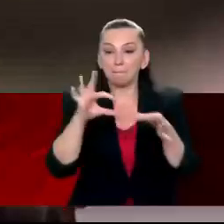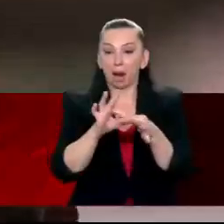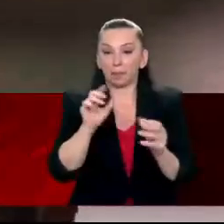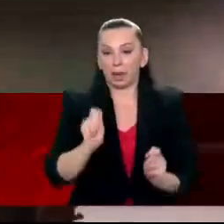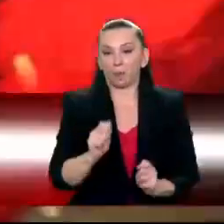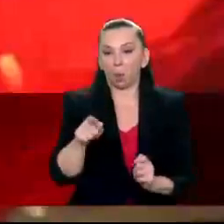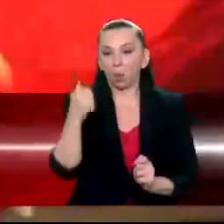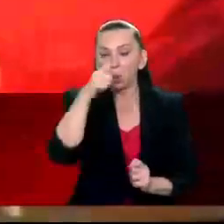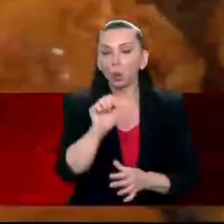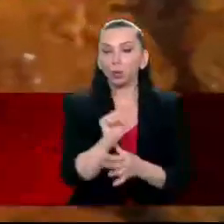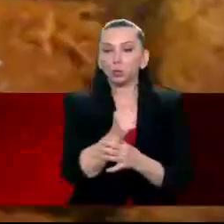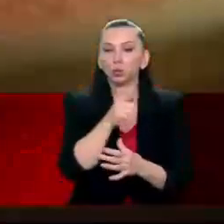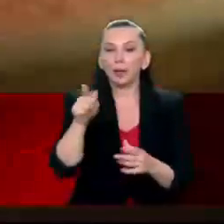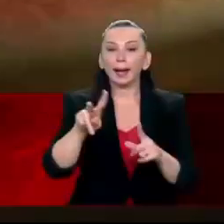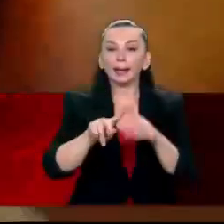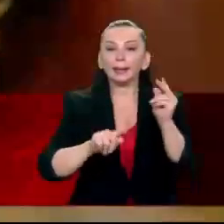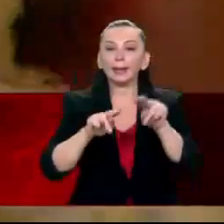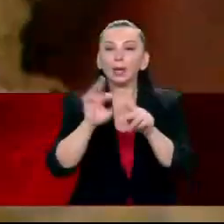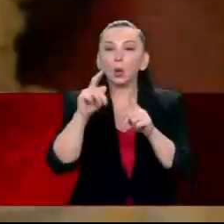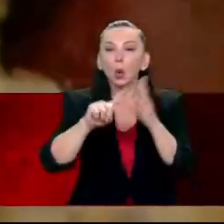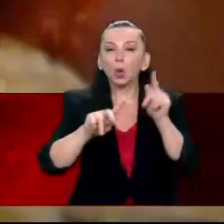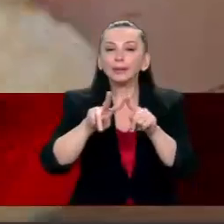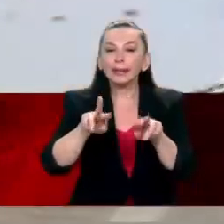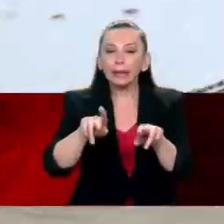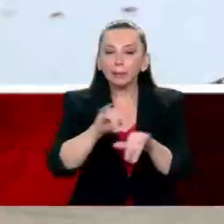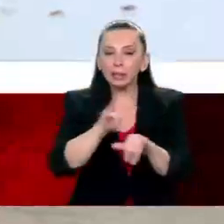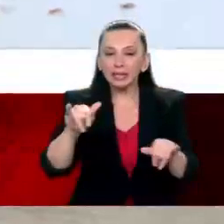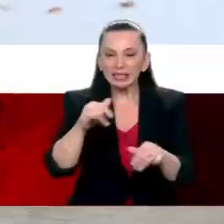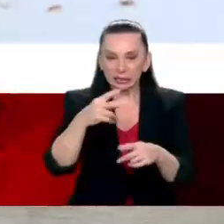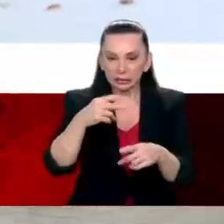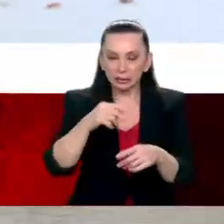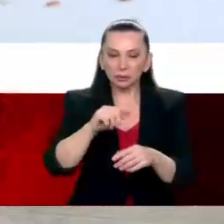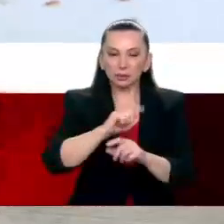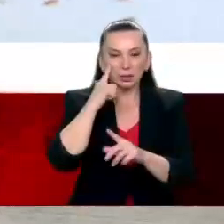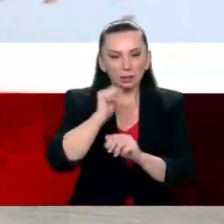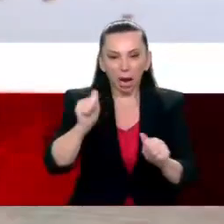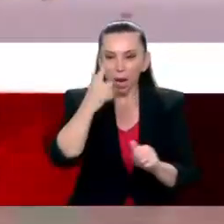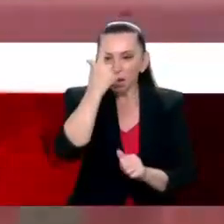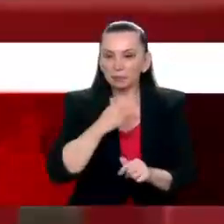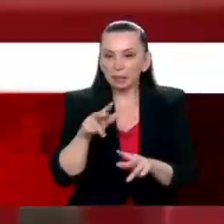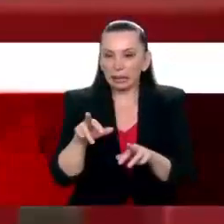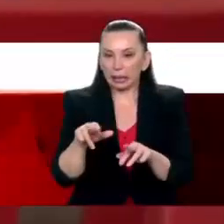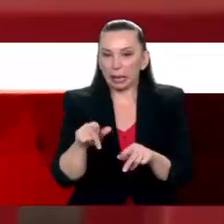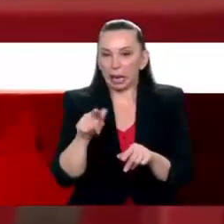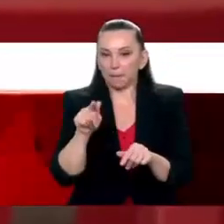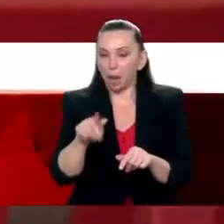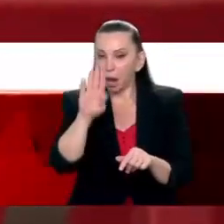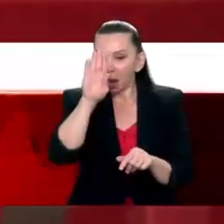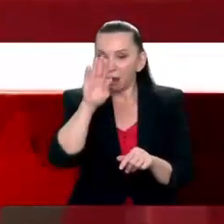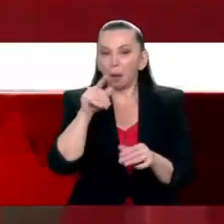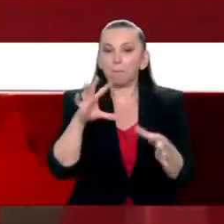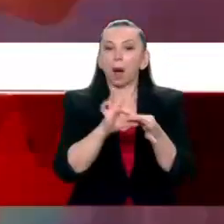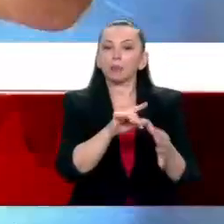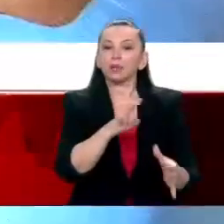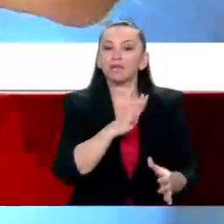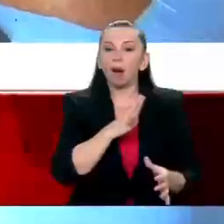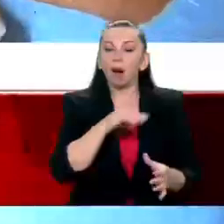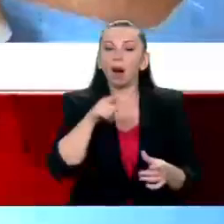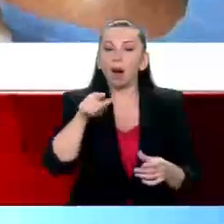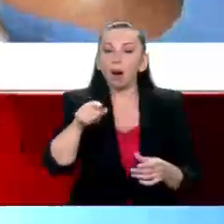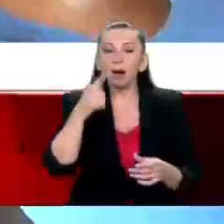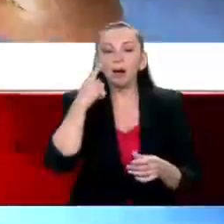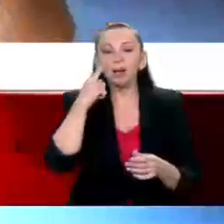şey. Uzmanlar nikotin kadar zararlı bu gıdaların resmi olarak bağımlılık yapıcı sınıflandırılmasını istedi. Pazarlamasına